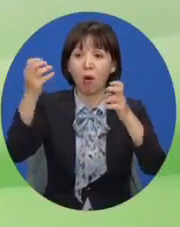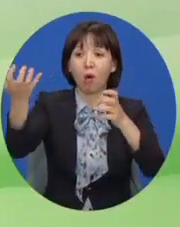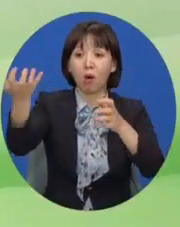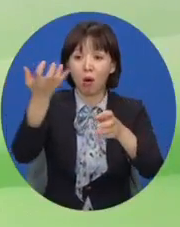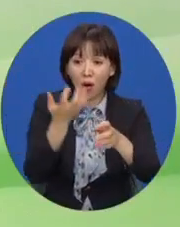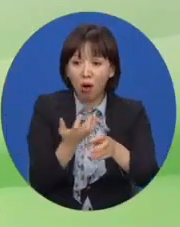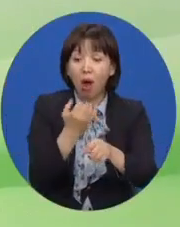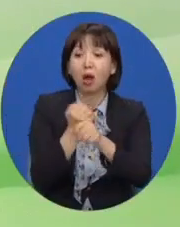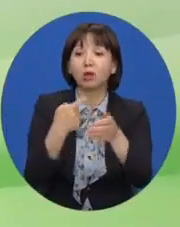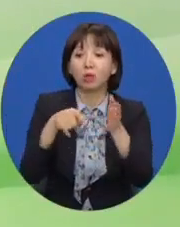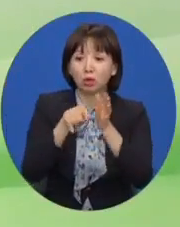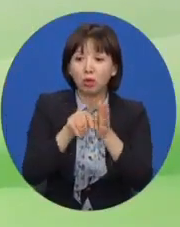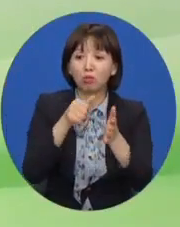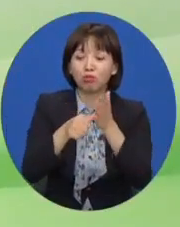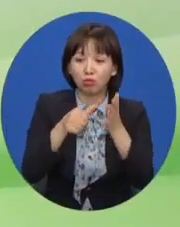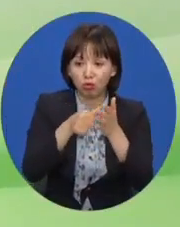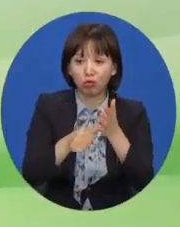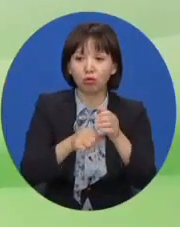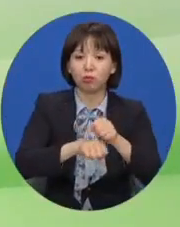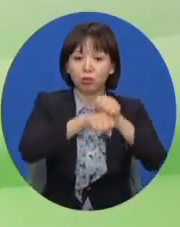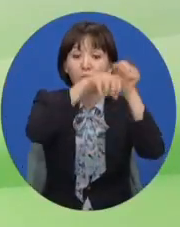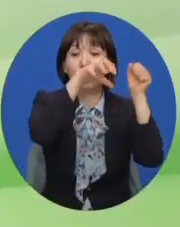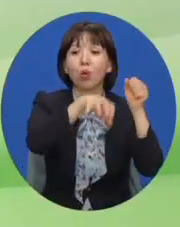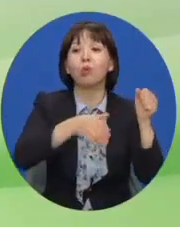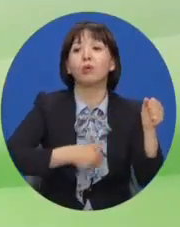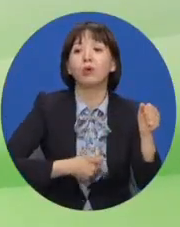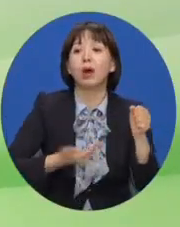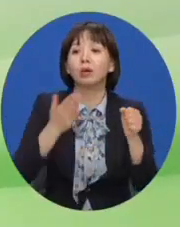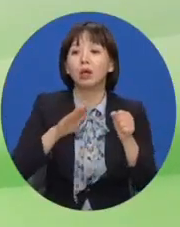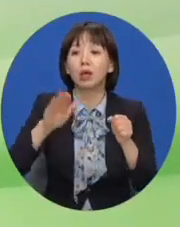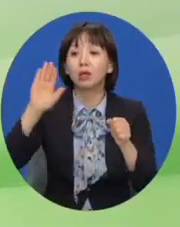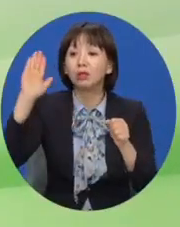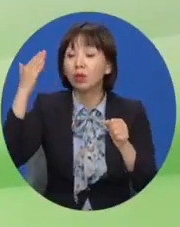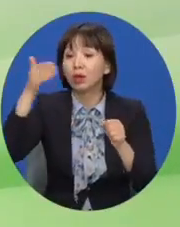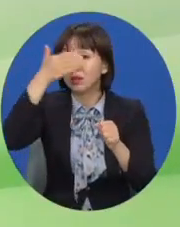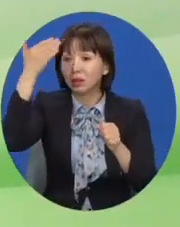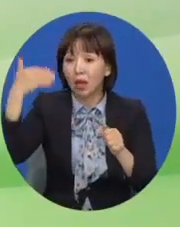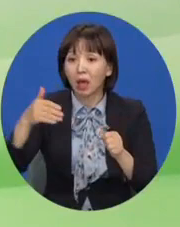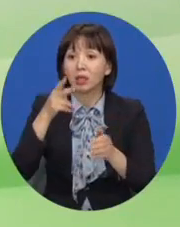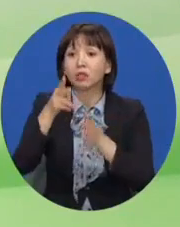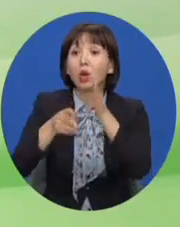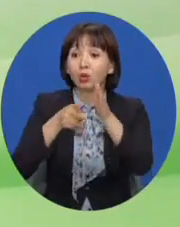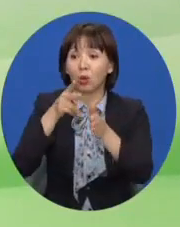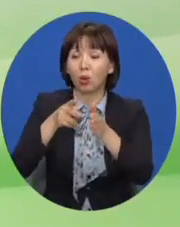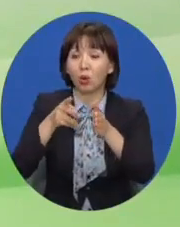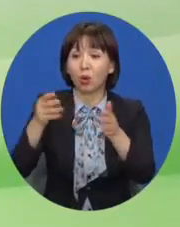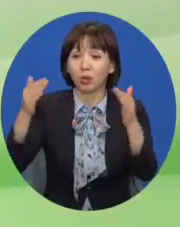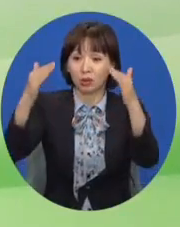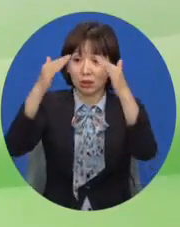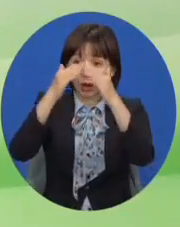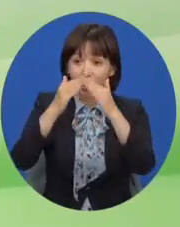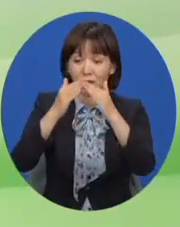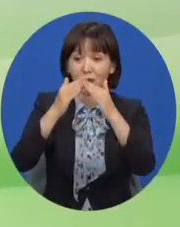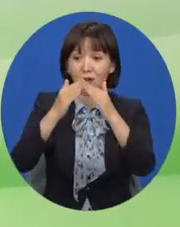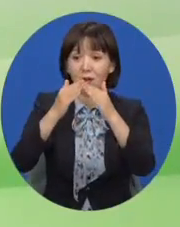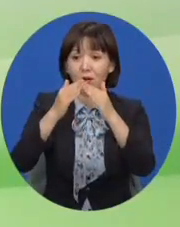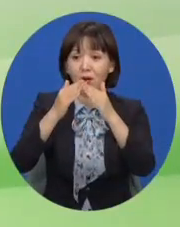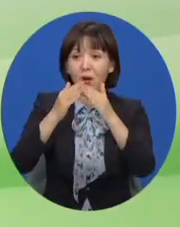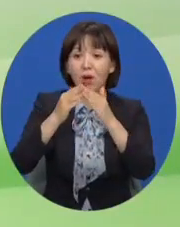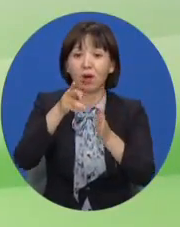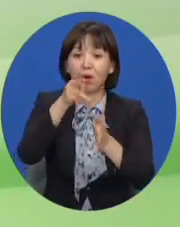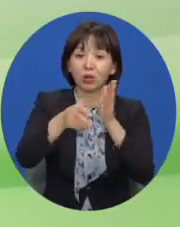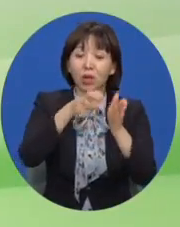기지와 그런 컨테이너 기지가 필요한데 최근에 다행히도 철도청에서 코레일에서 그 컨테이너 야적장을 일부